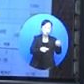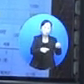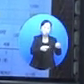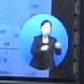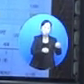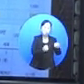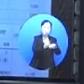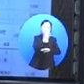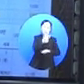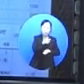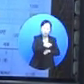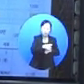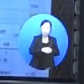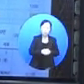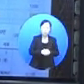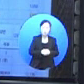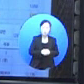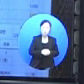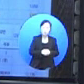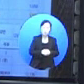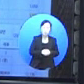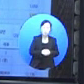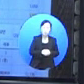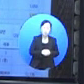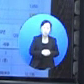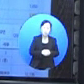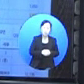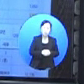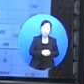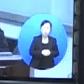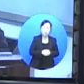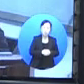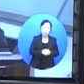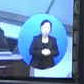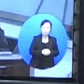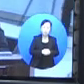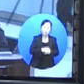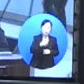운영되고 있는지 한 개소가 운영되고 있는지 정확하게 보고가 안 들어간 것 같은데요.